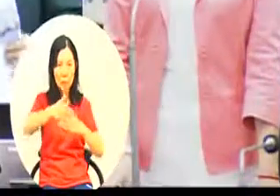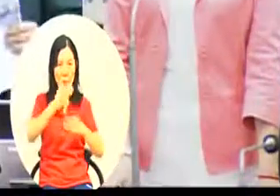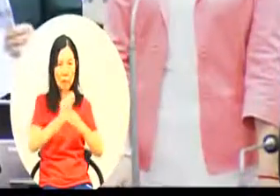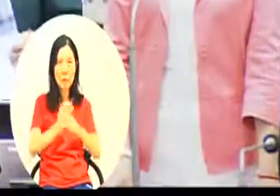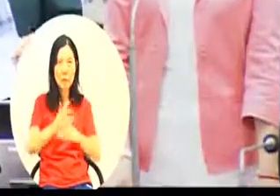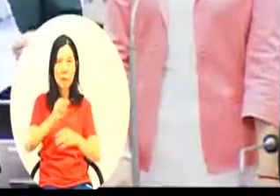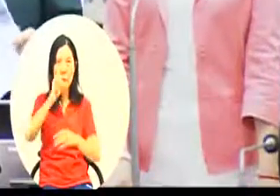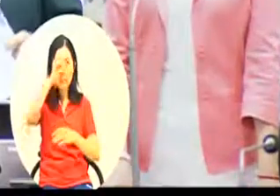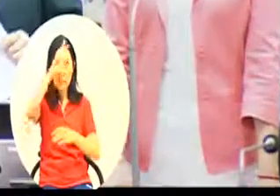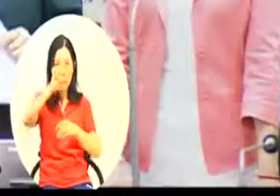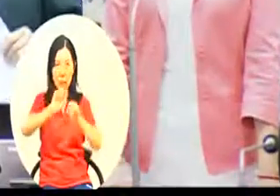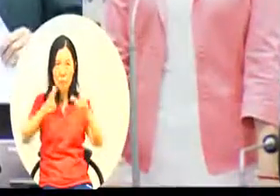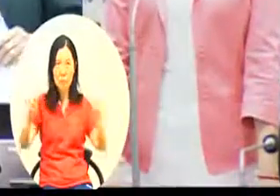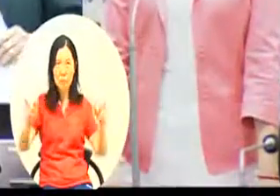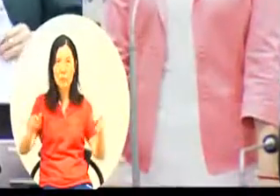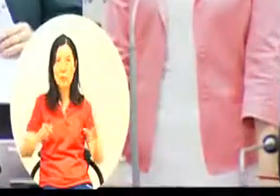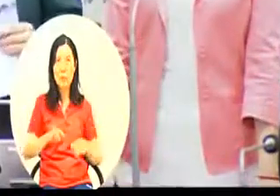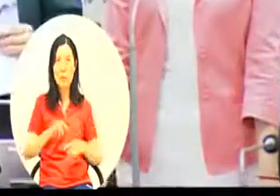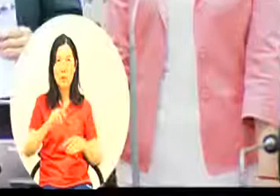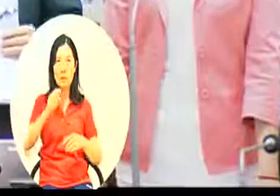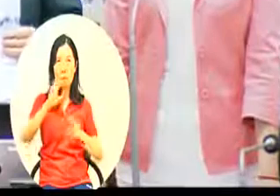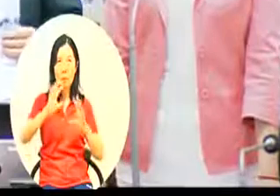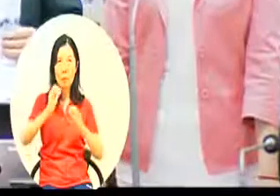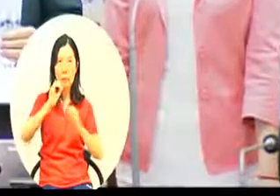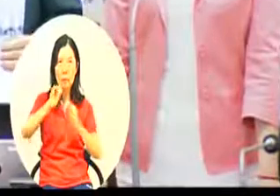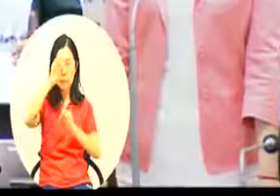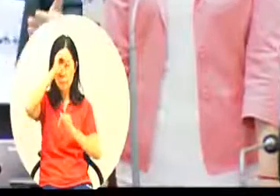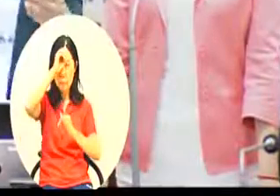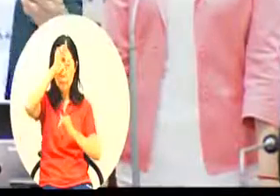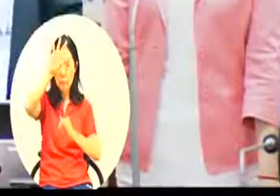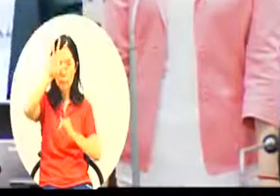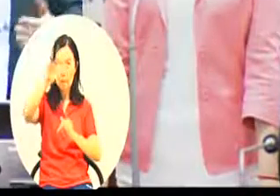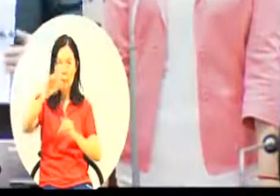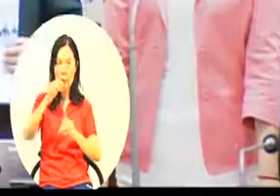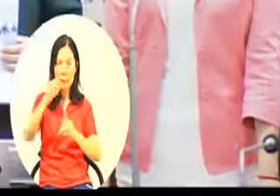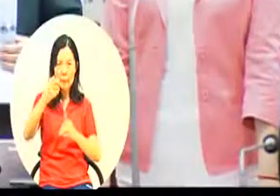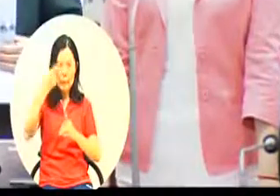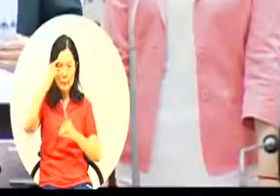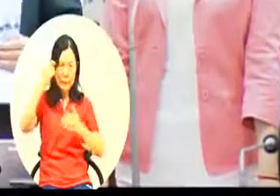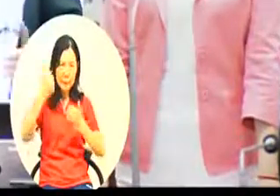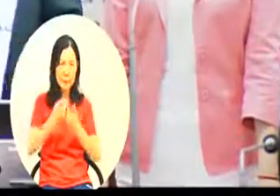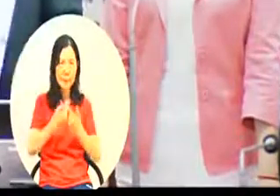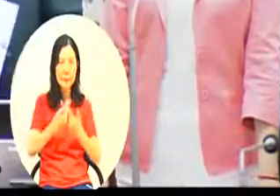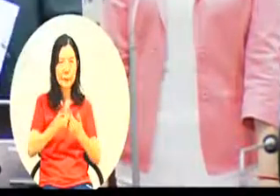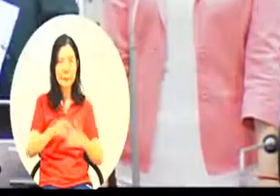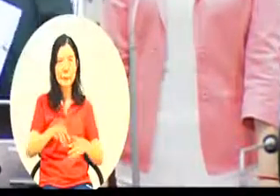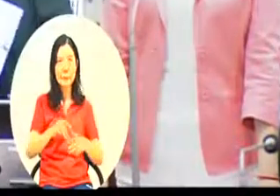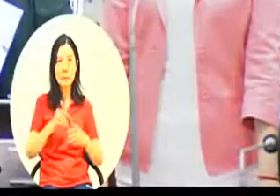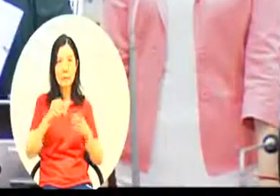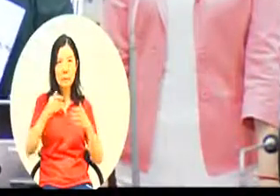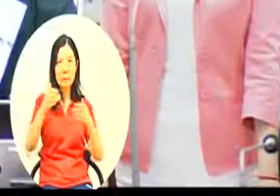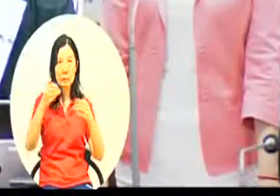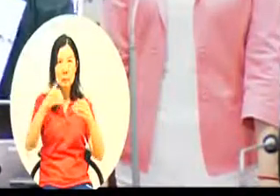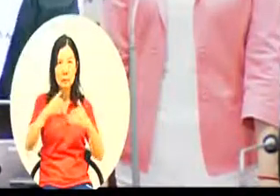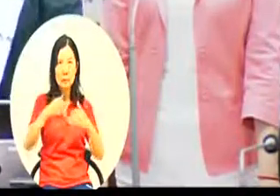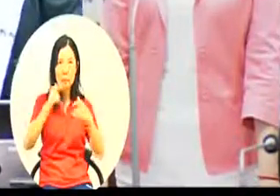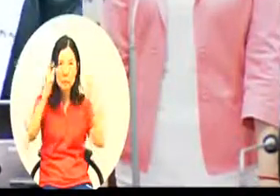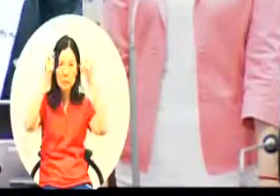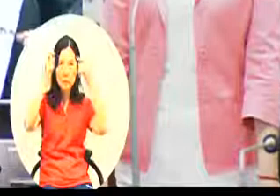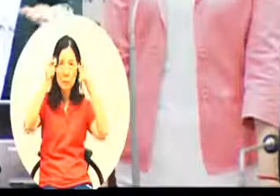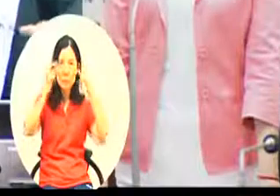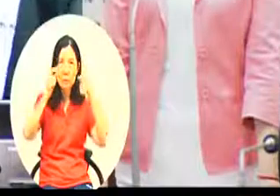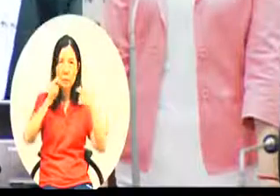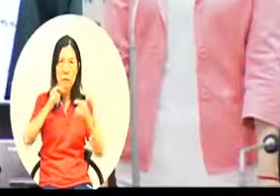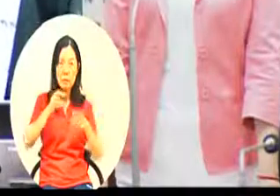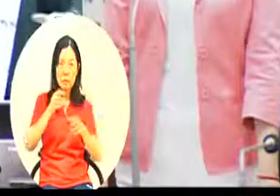间国民党强力的这样的一个杯葛反对， 然后对高雄所有的轻